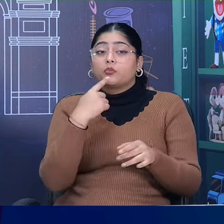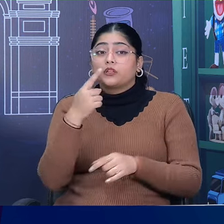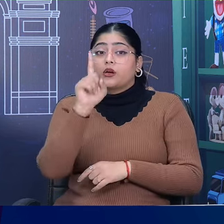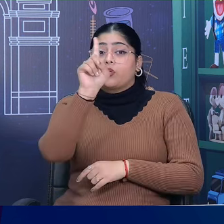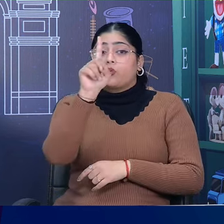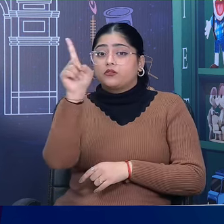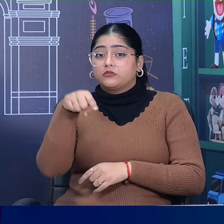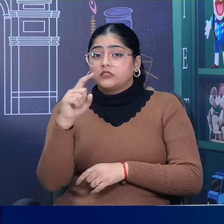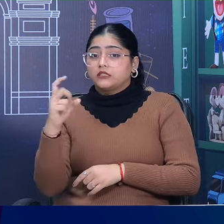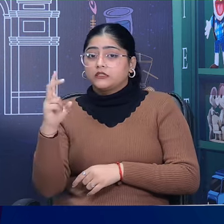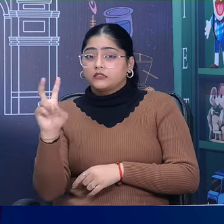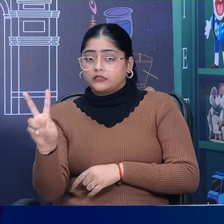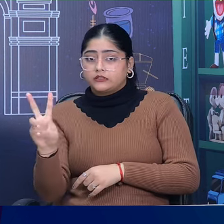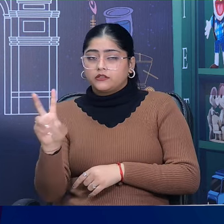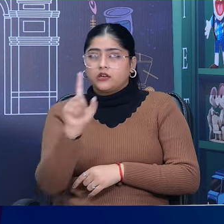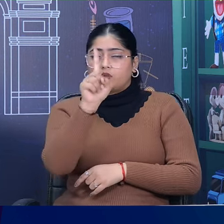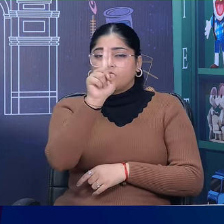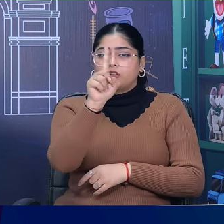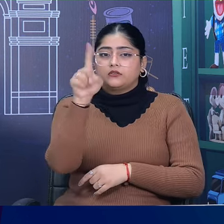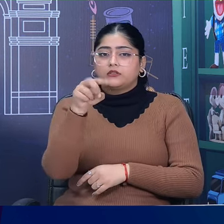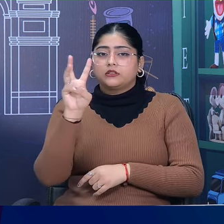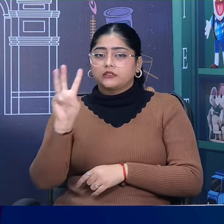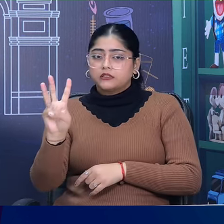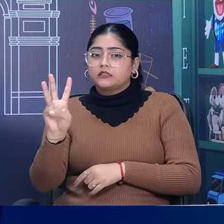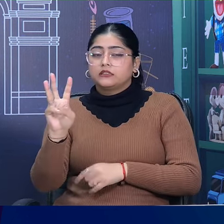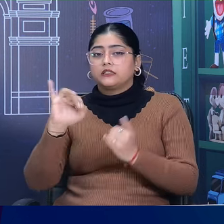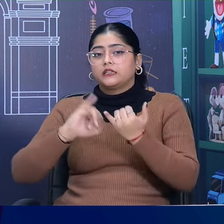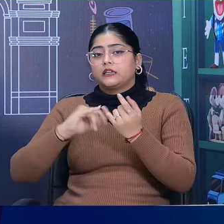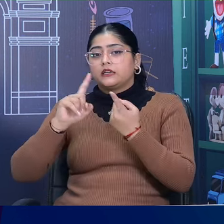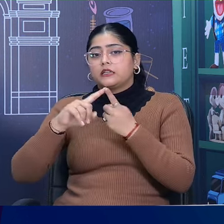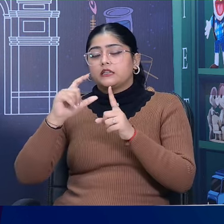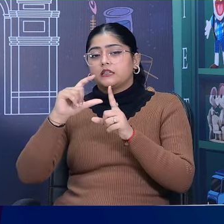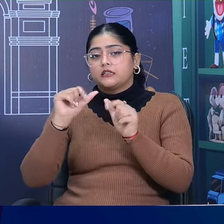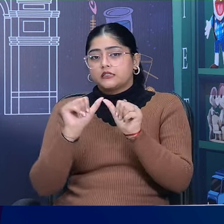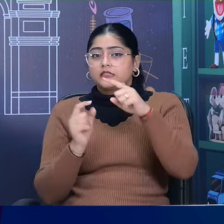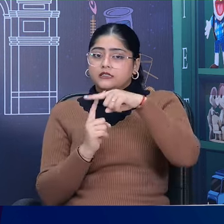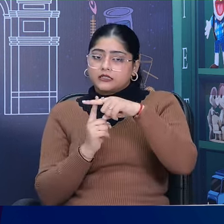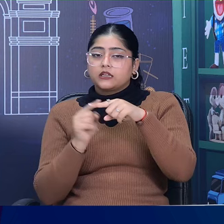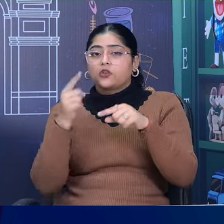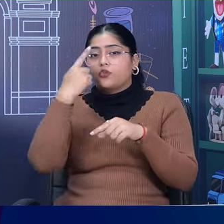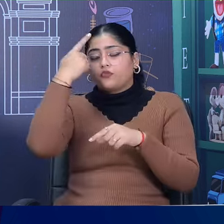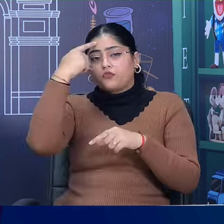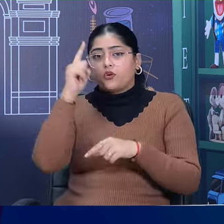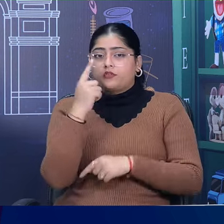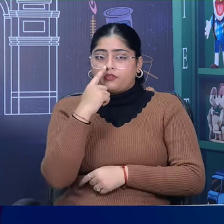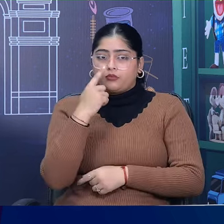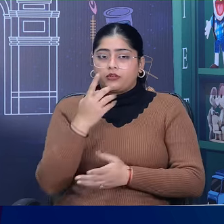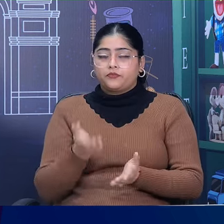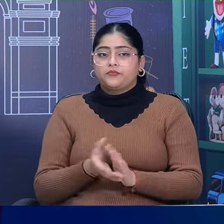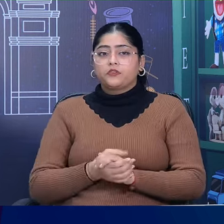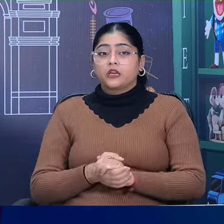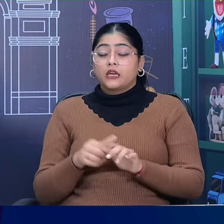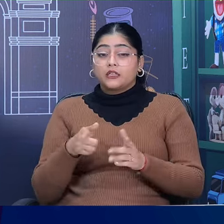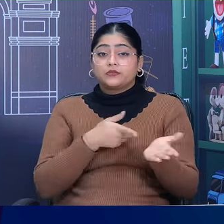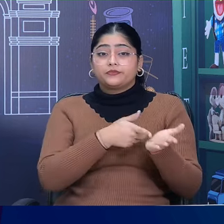वो महिलाओं के लिए रिजर्व होती है और ऐसा भी कई बार होता है कि कुछ गांव में जो पंच होता है उस पंच की सीट स्पेसिफिकली सिर्फ महिला के लिए